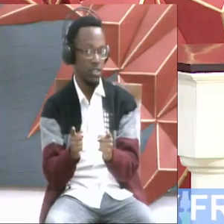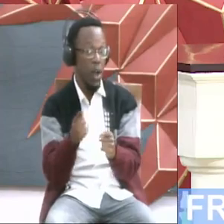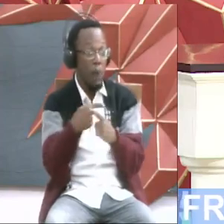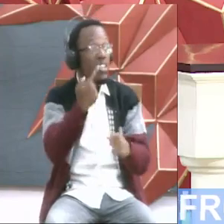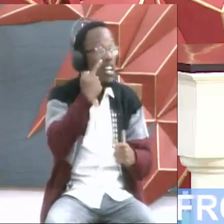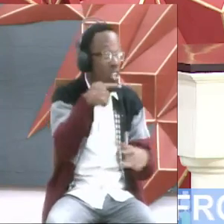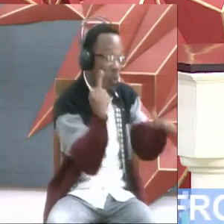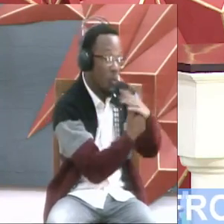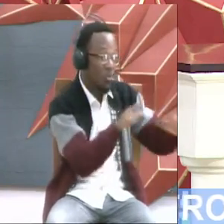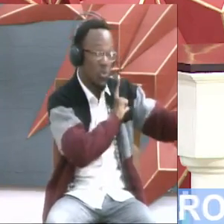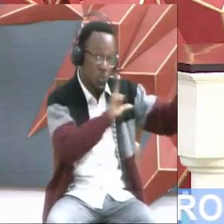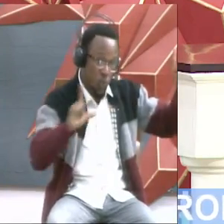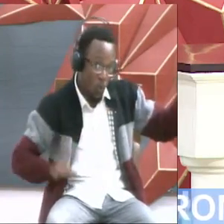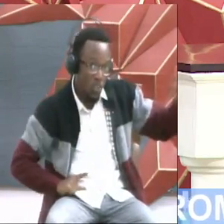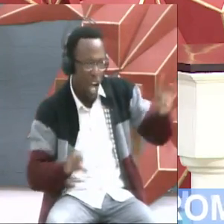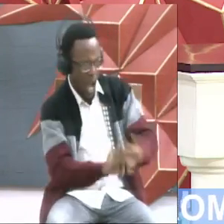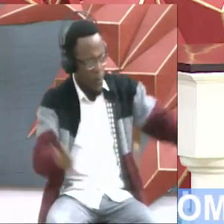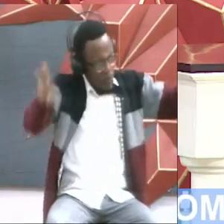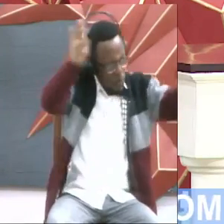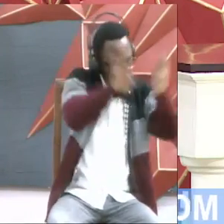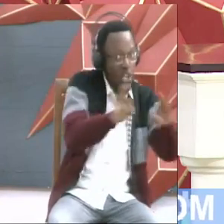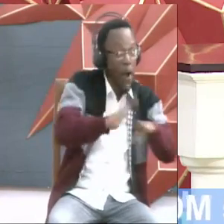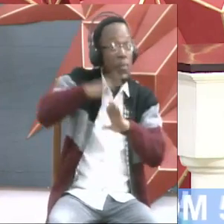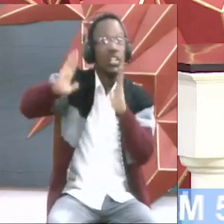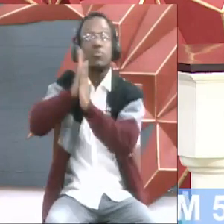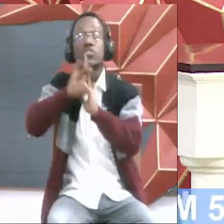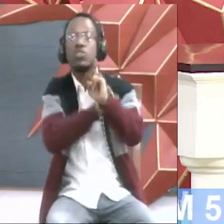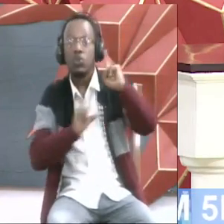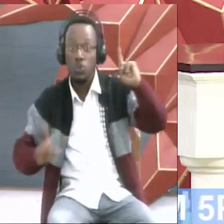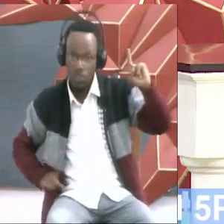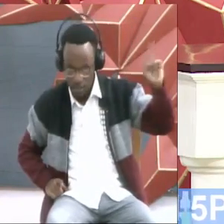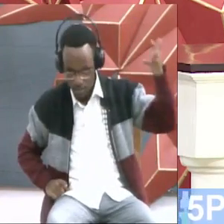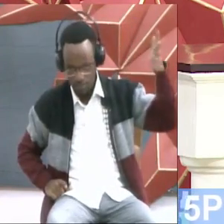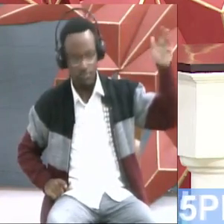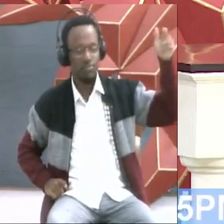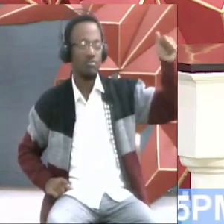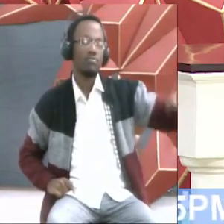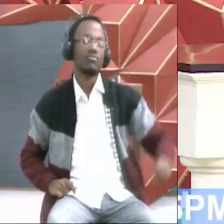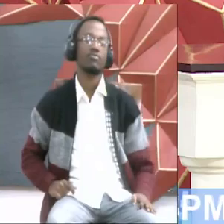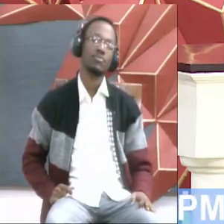imana yamukoresheje n'imbazi izina ry'imana isumba